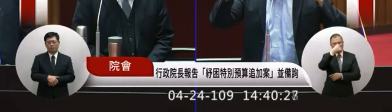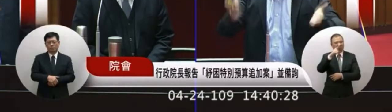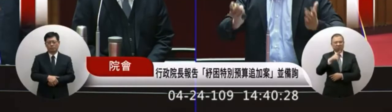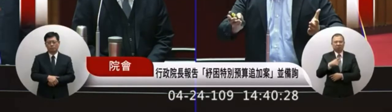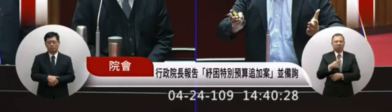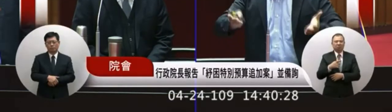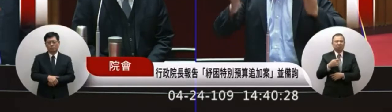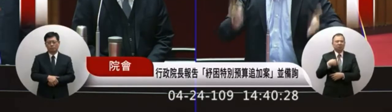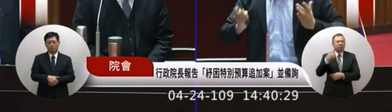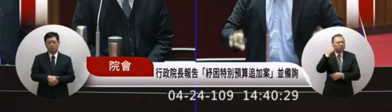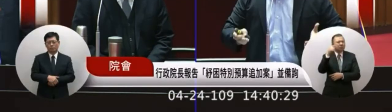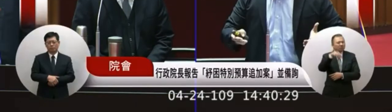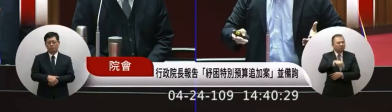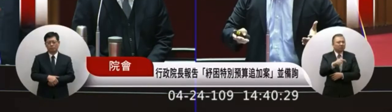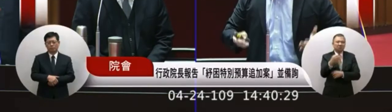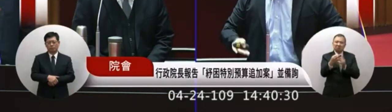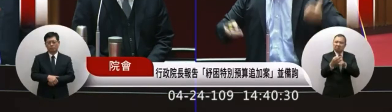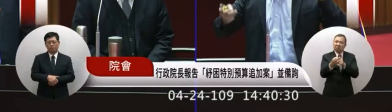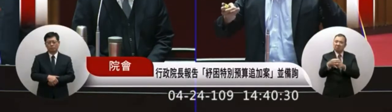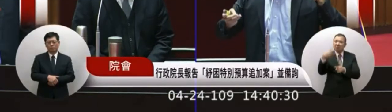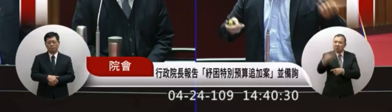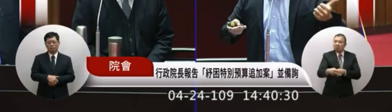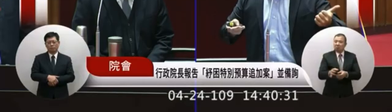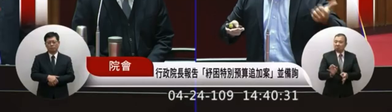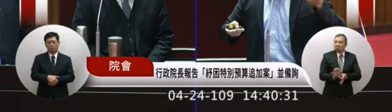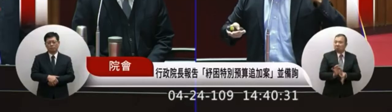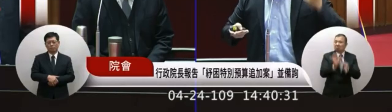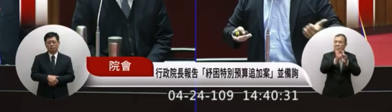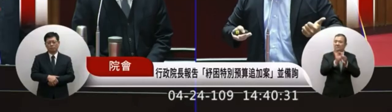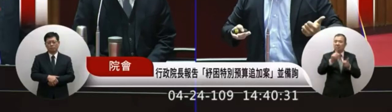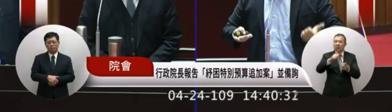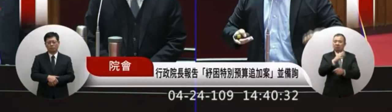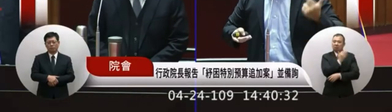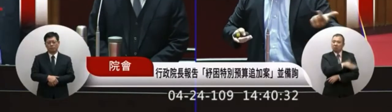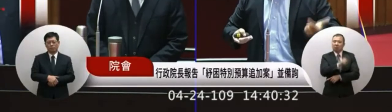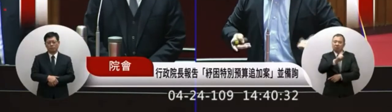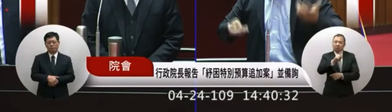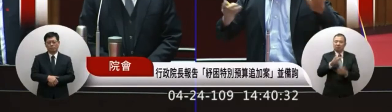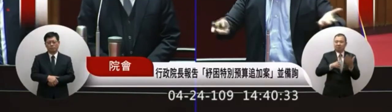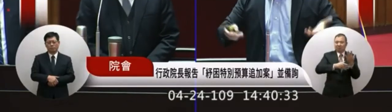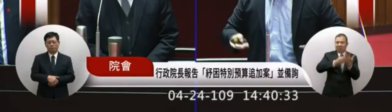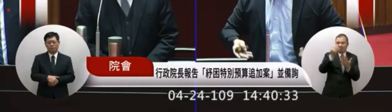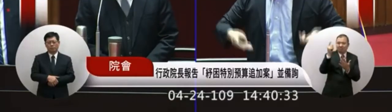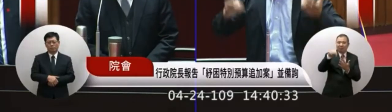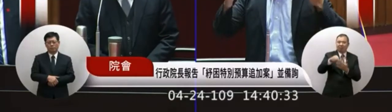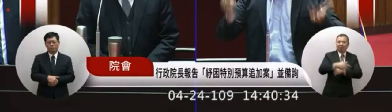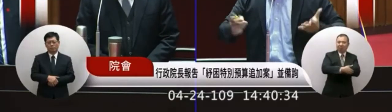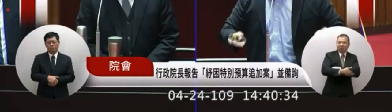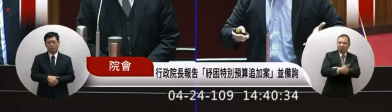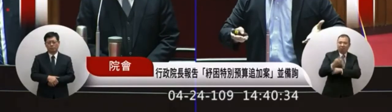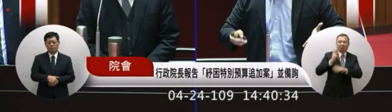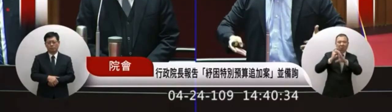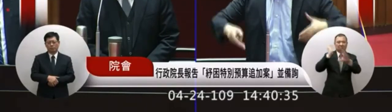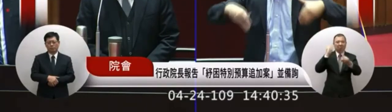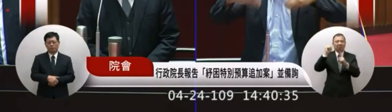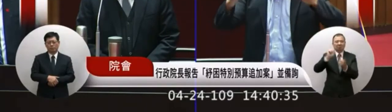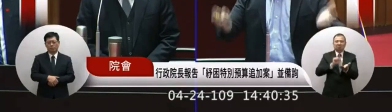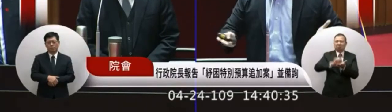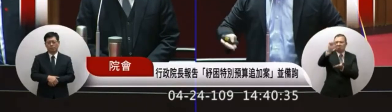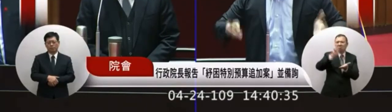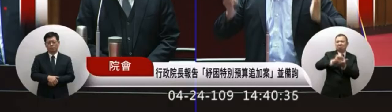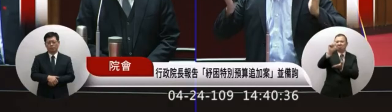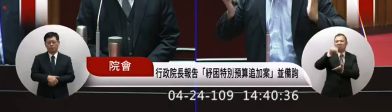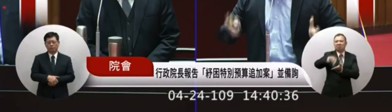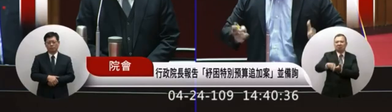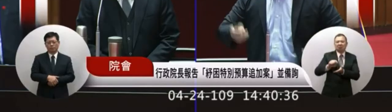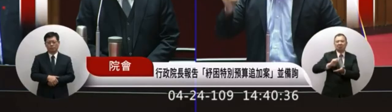当继续会当变较济咧，或者？即不管是咧板地吼、白梯啊、顶房毛的吼、做土水的，啊，即虽